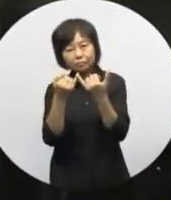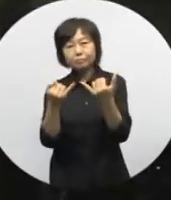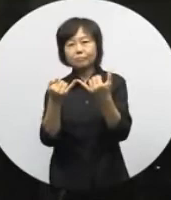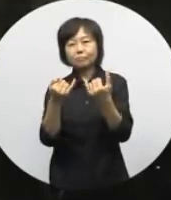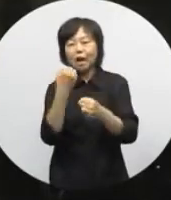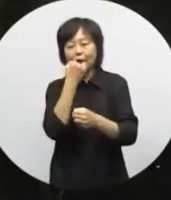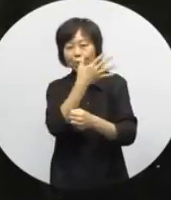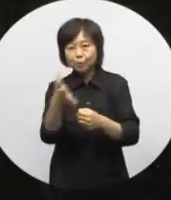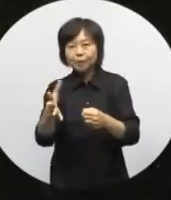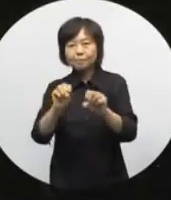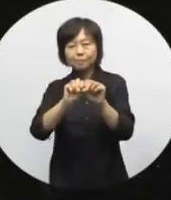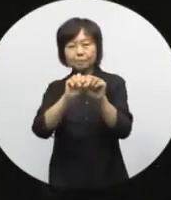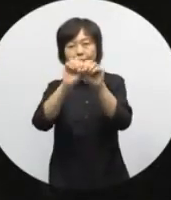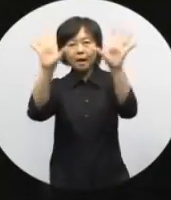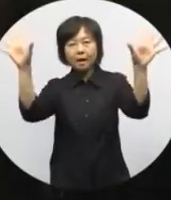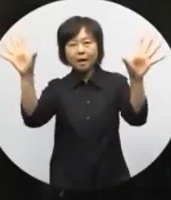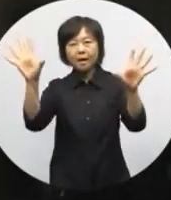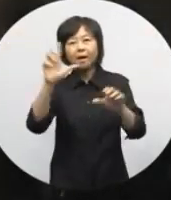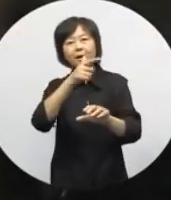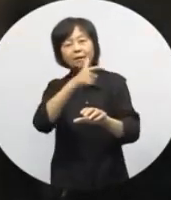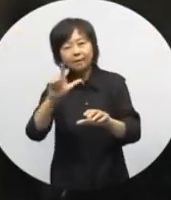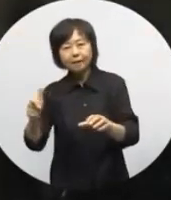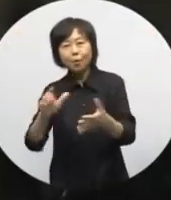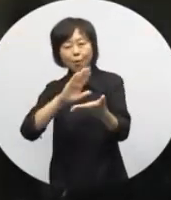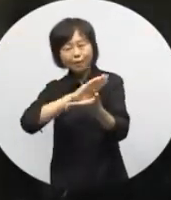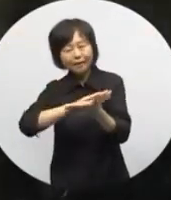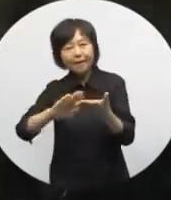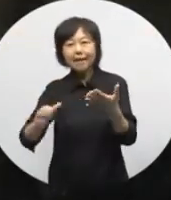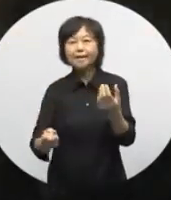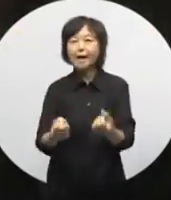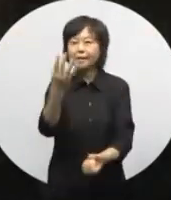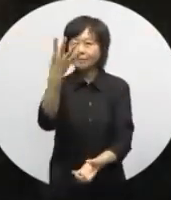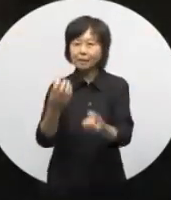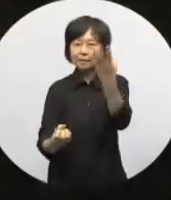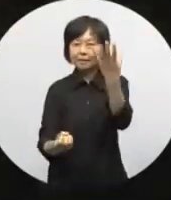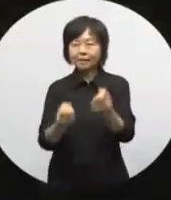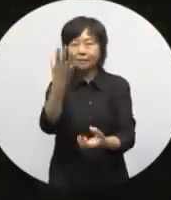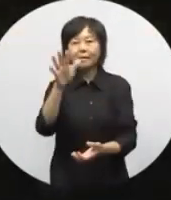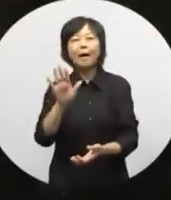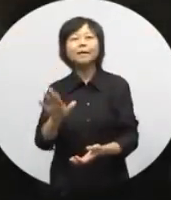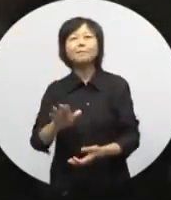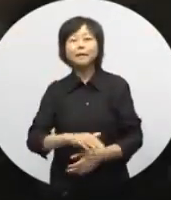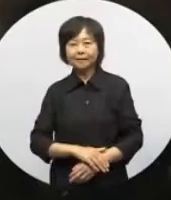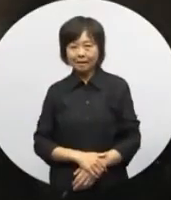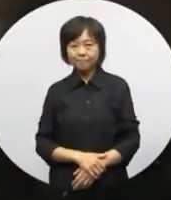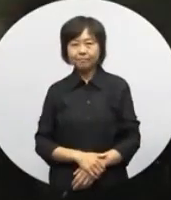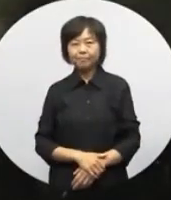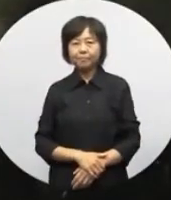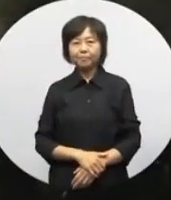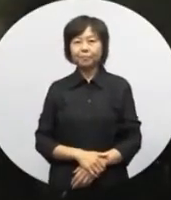ち上がる水中クジャクなど鮮やかな花火が打ち上げられました。